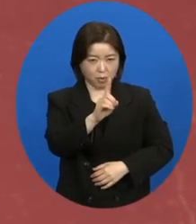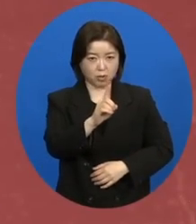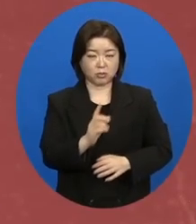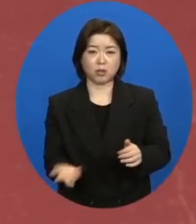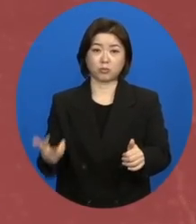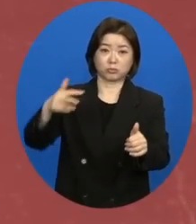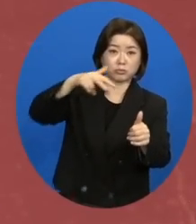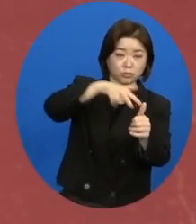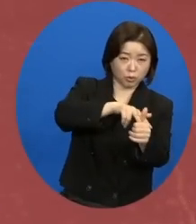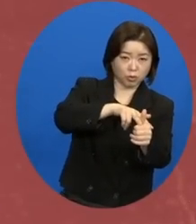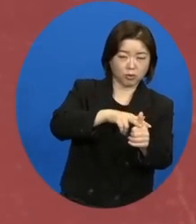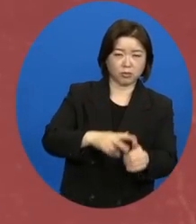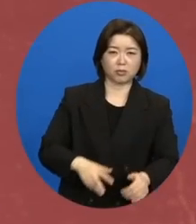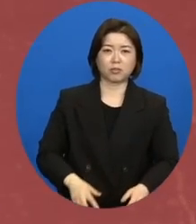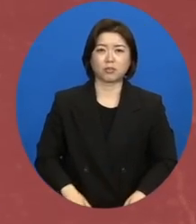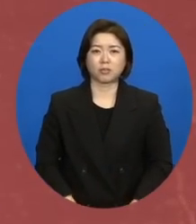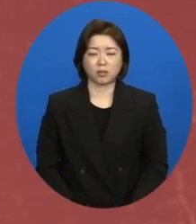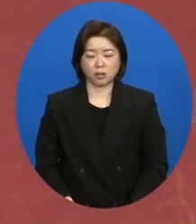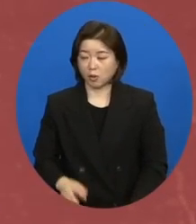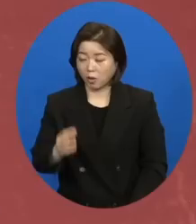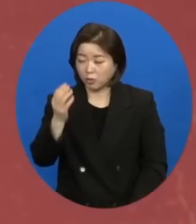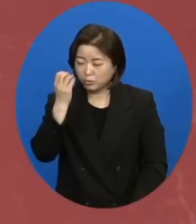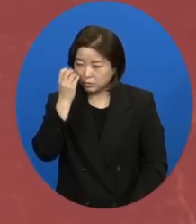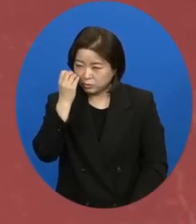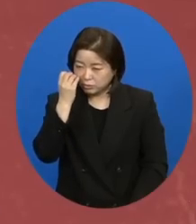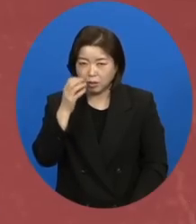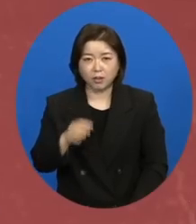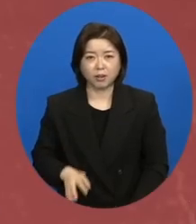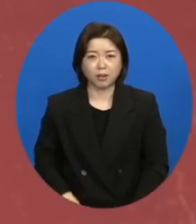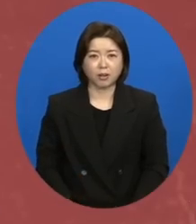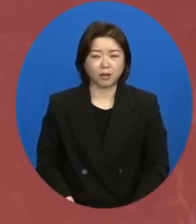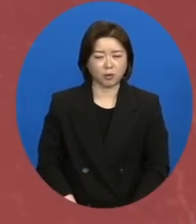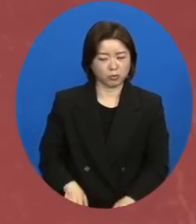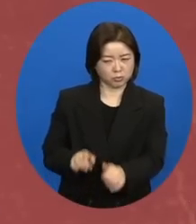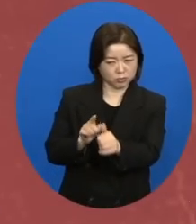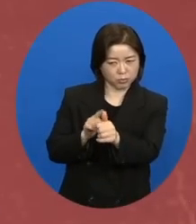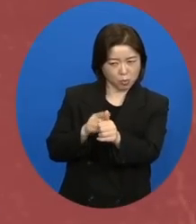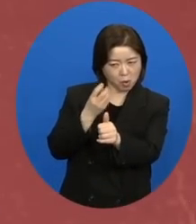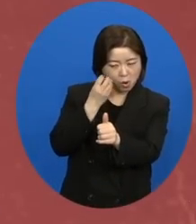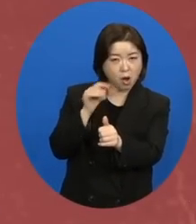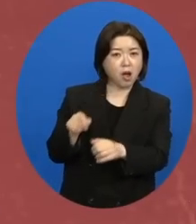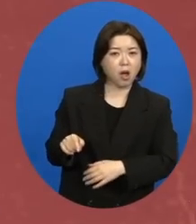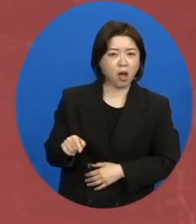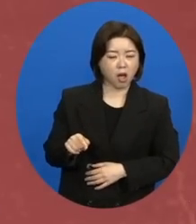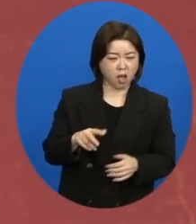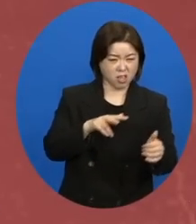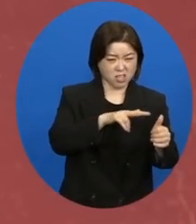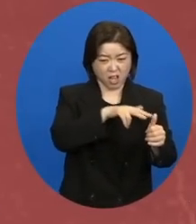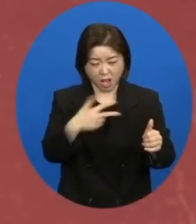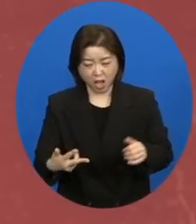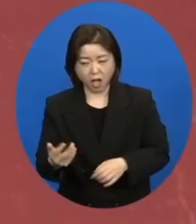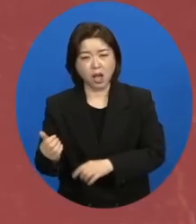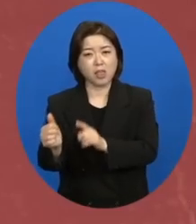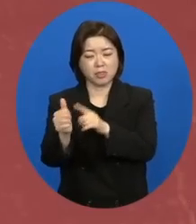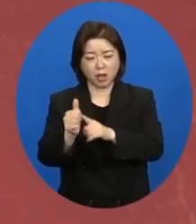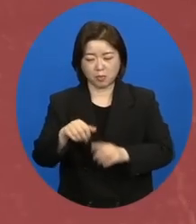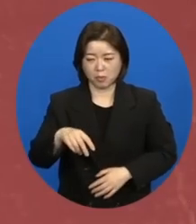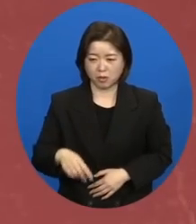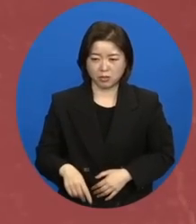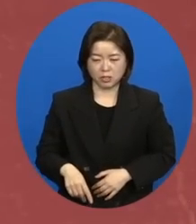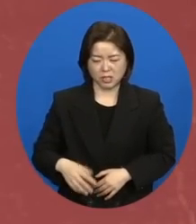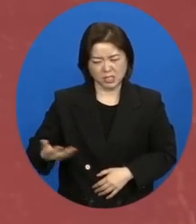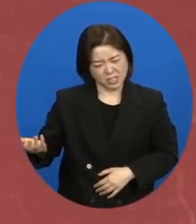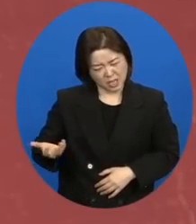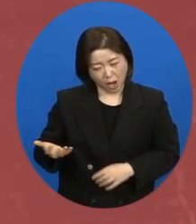거예요. 이야, 신기하잖아. 어떻게 저런 남자가 다 있나. 엄청 아플 때인데 화도 안 내고 한 번